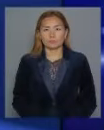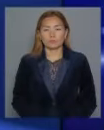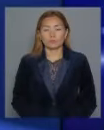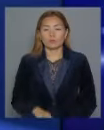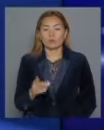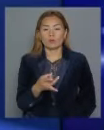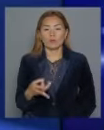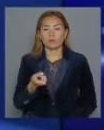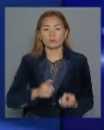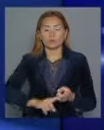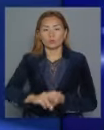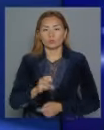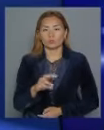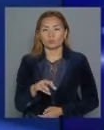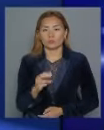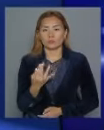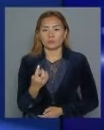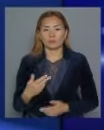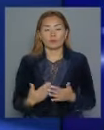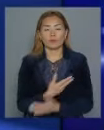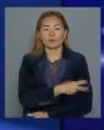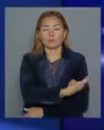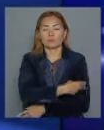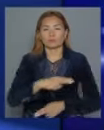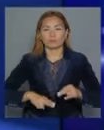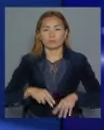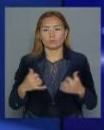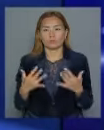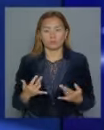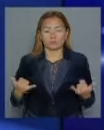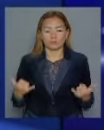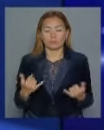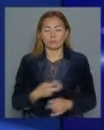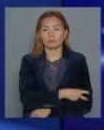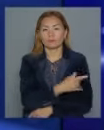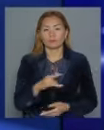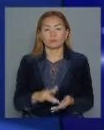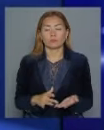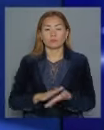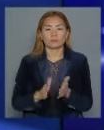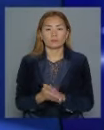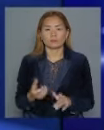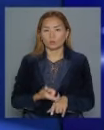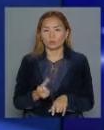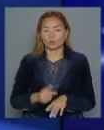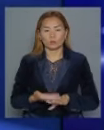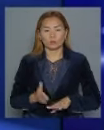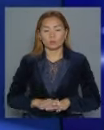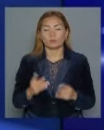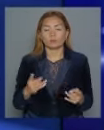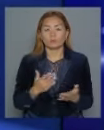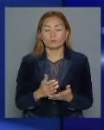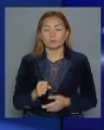Құрманғазы ауданына қарасты Жұмекен ауылы жаңа медициналық нысанға мұқтаж. Қазіргі дәрігерлік орталықтың жағдайы өтенішар. Ең